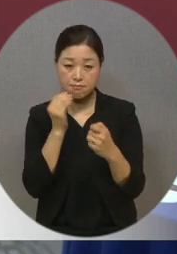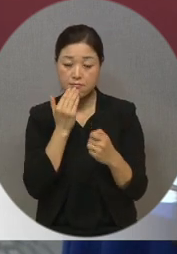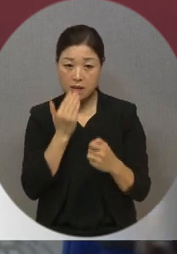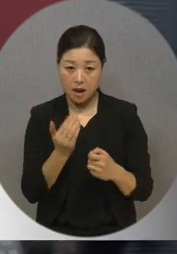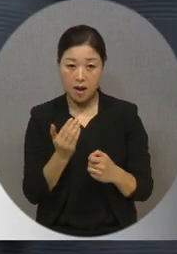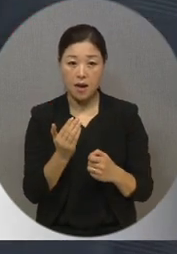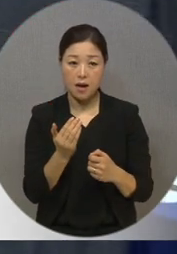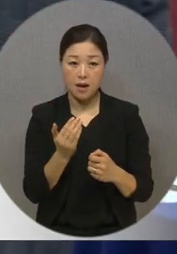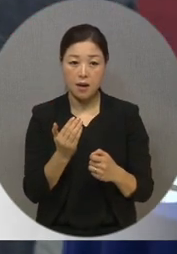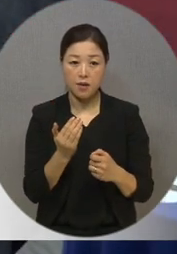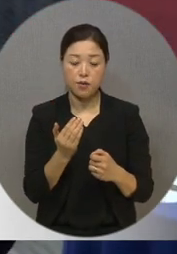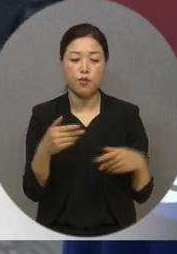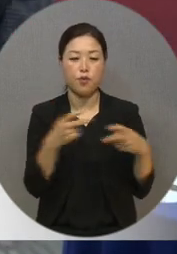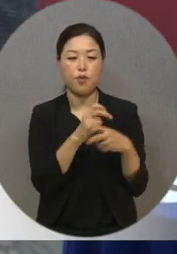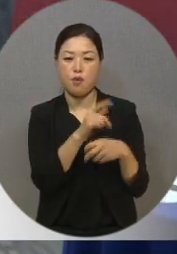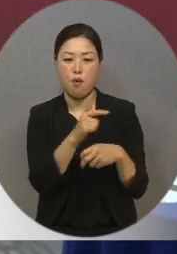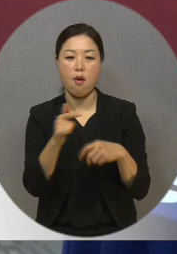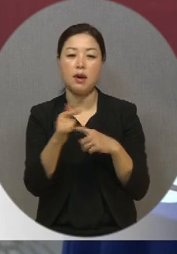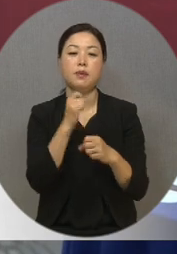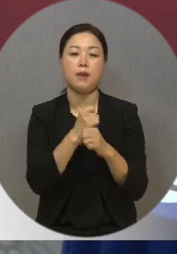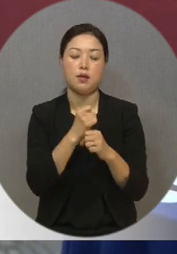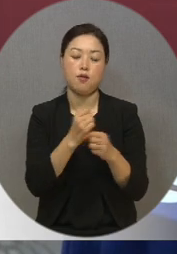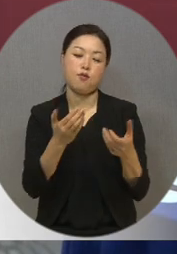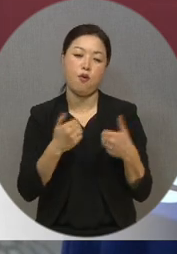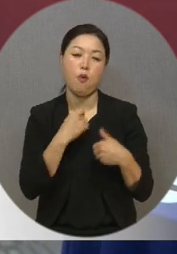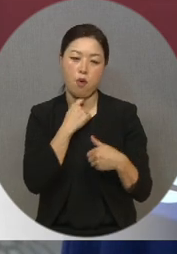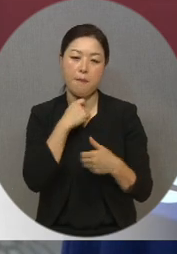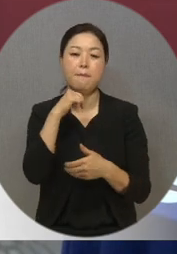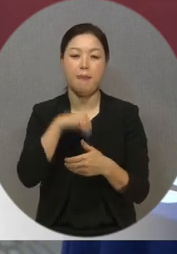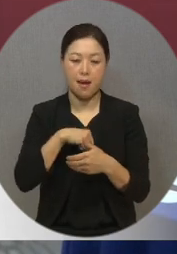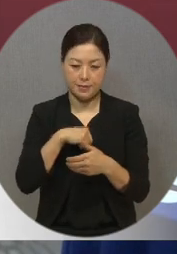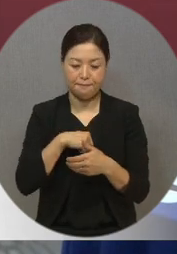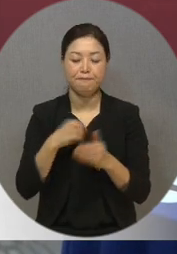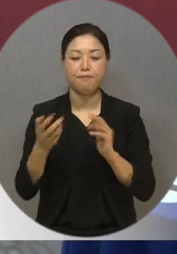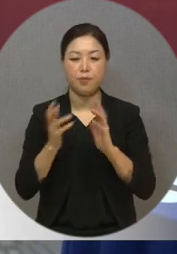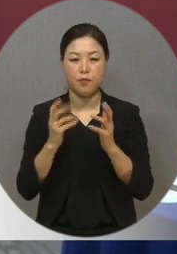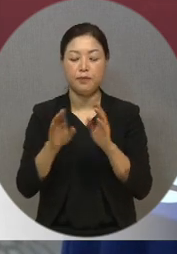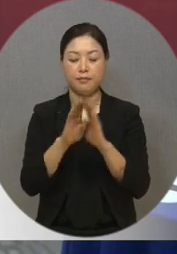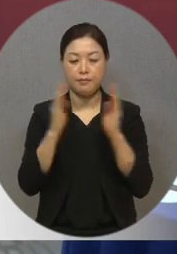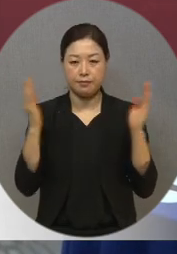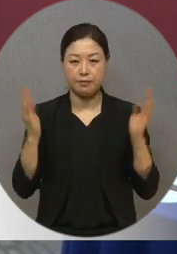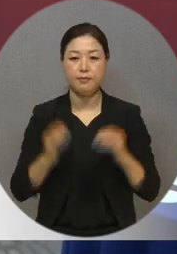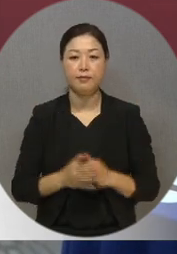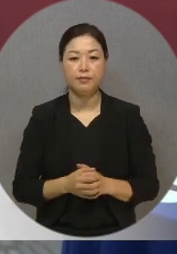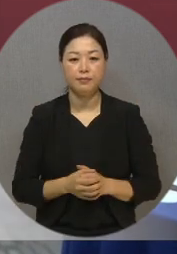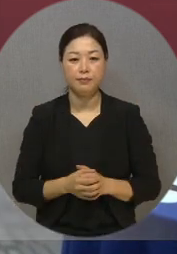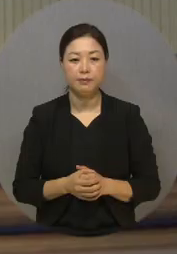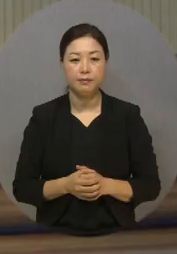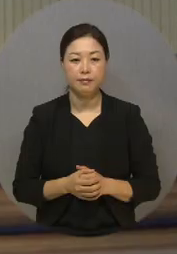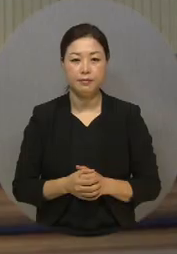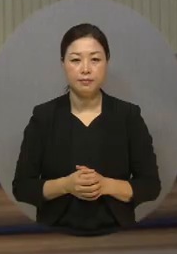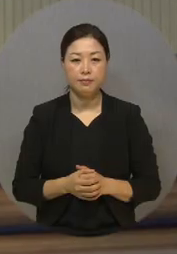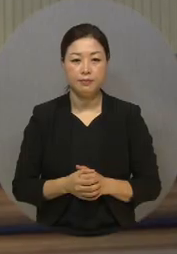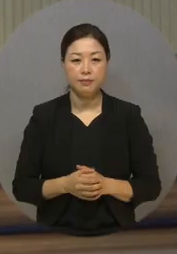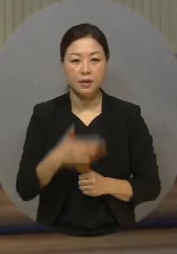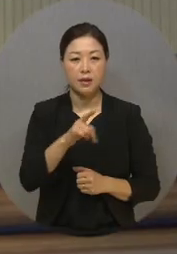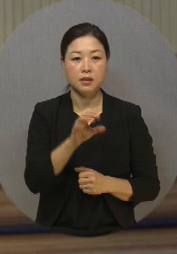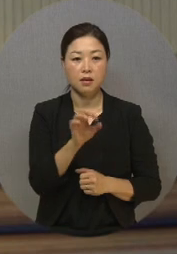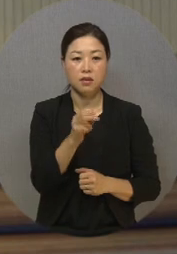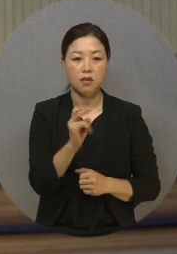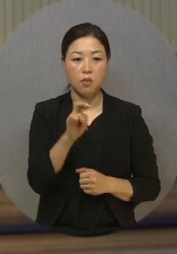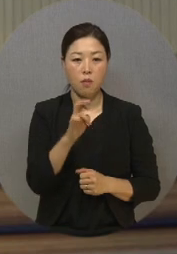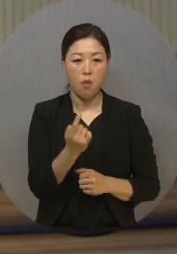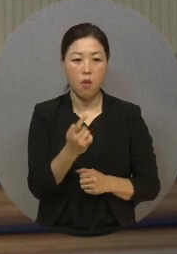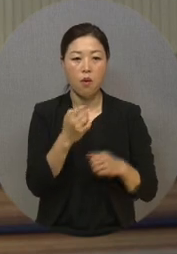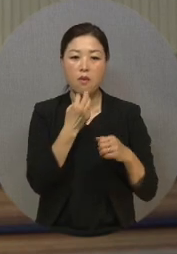수 있는 그러한 교통수단이 되어지기를 간절히 바라는 마음에 오늘 이 토론회를 개최하게 되었습니다. 정영모